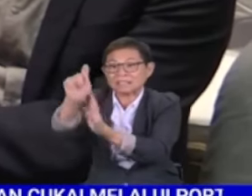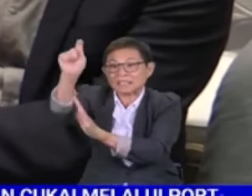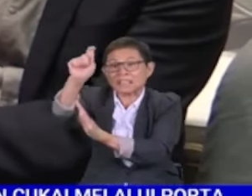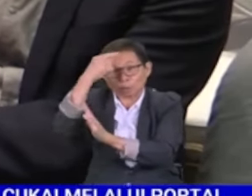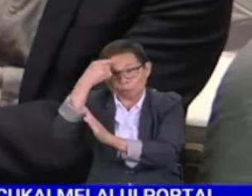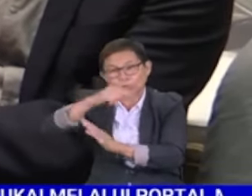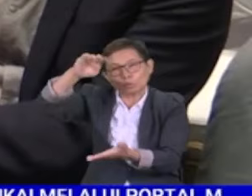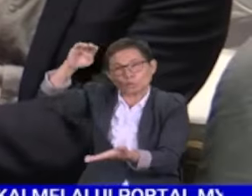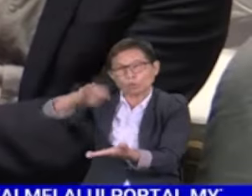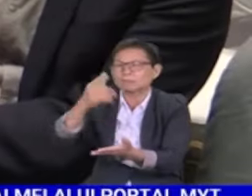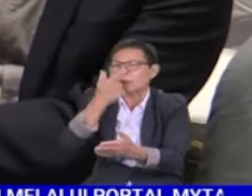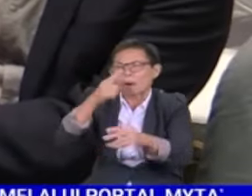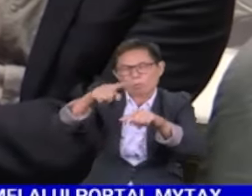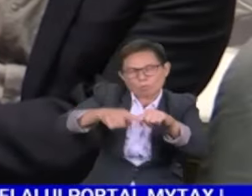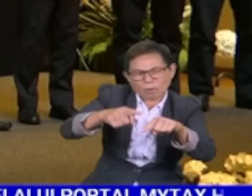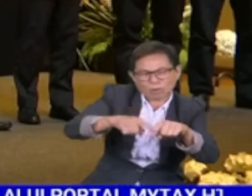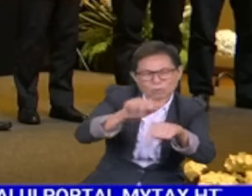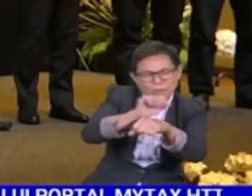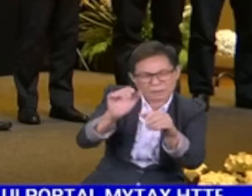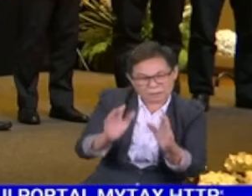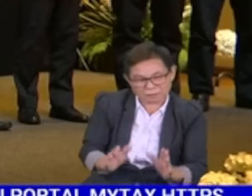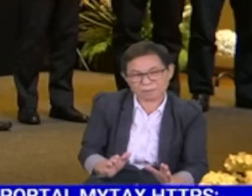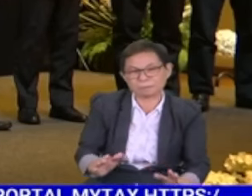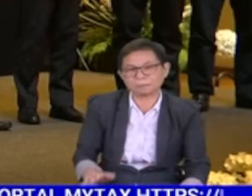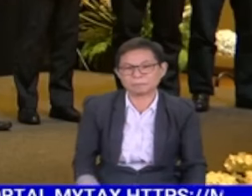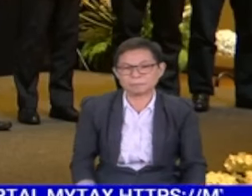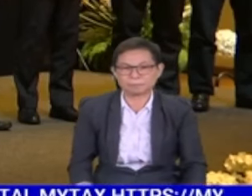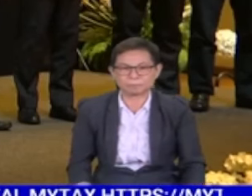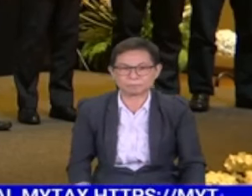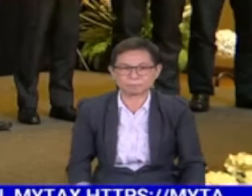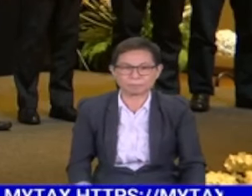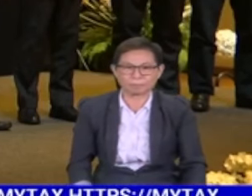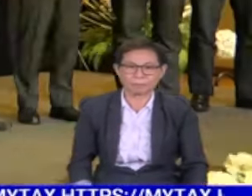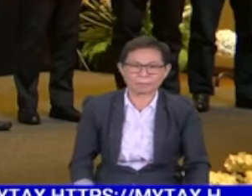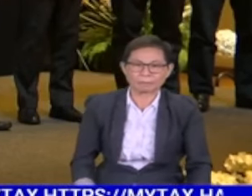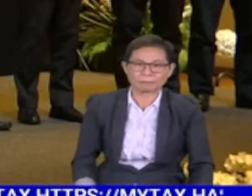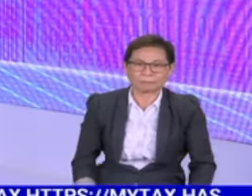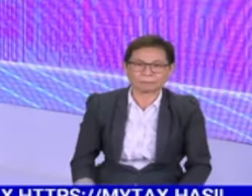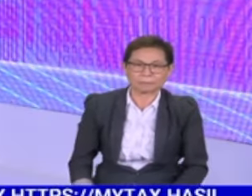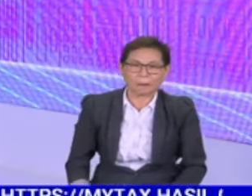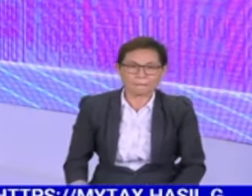bagi mengurangkan kebergantungan kepada pekerja asing.